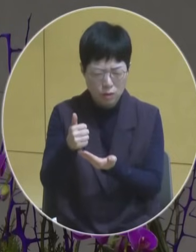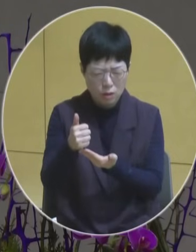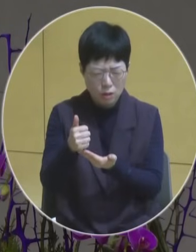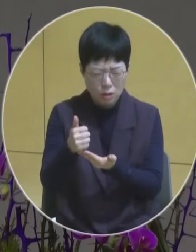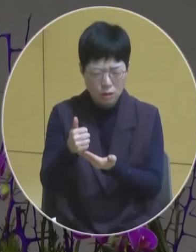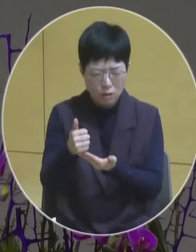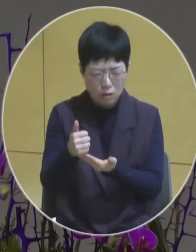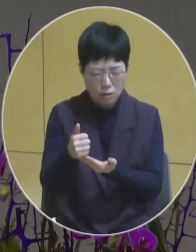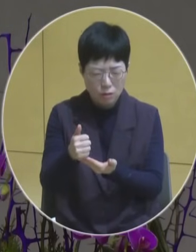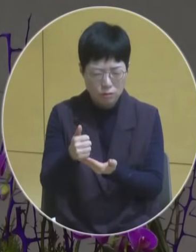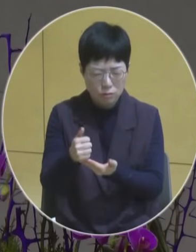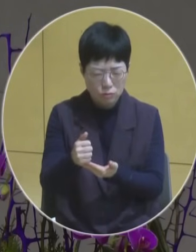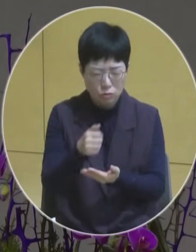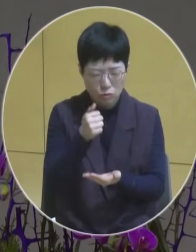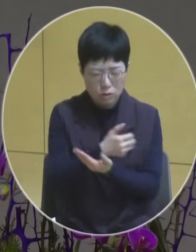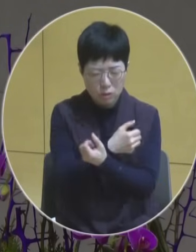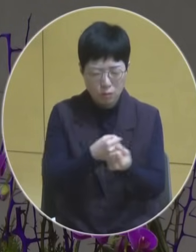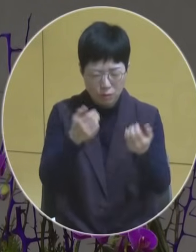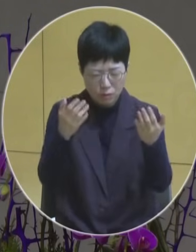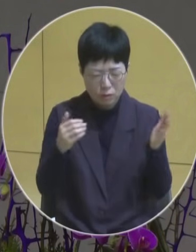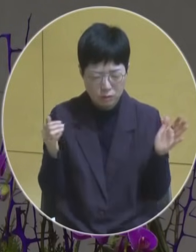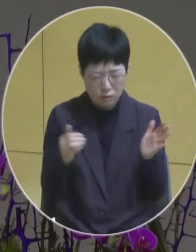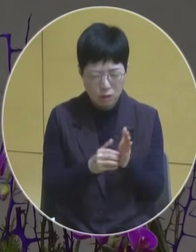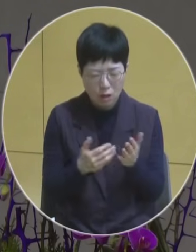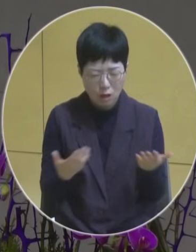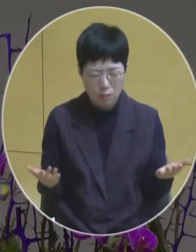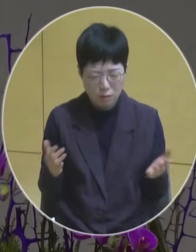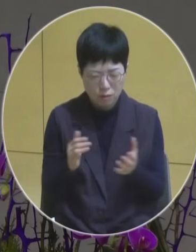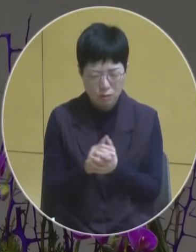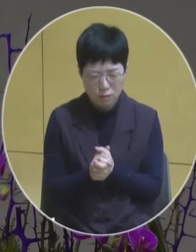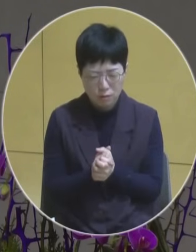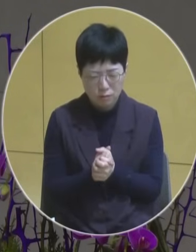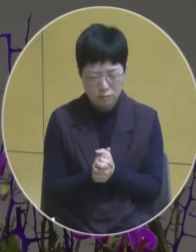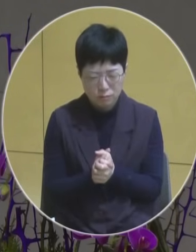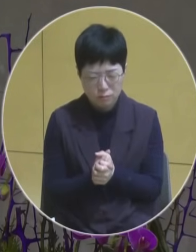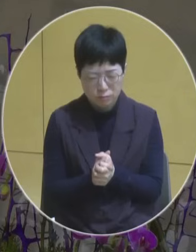말미암아 속량 곧 죄사함을 받았느니라. 아멘.